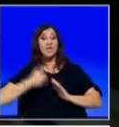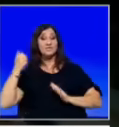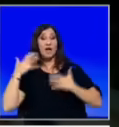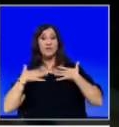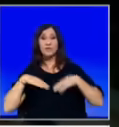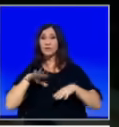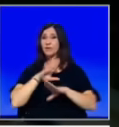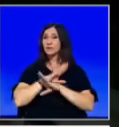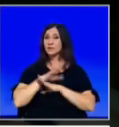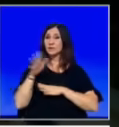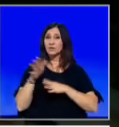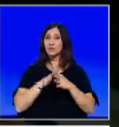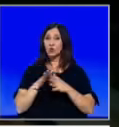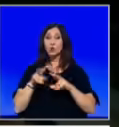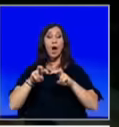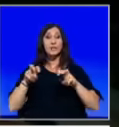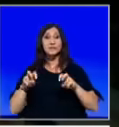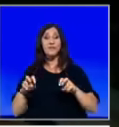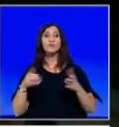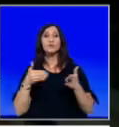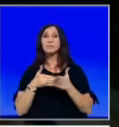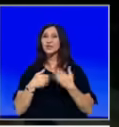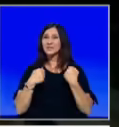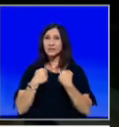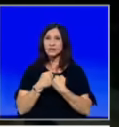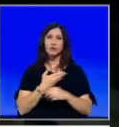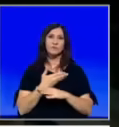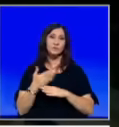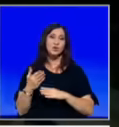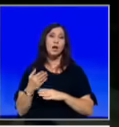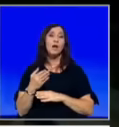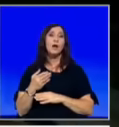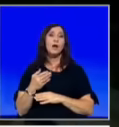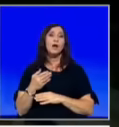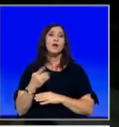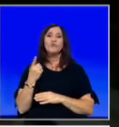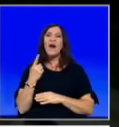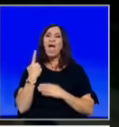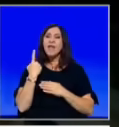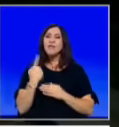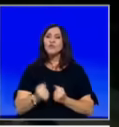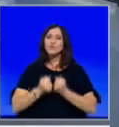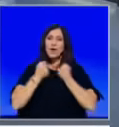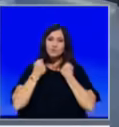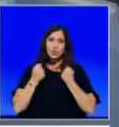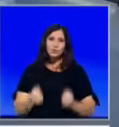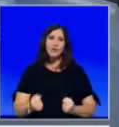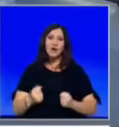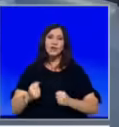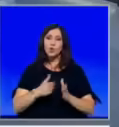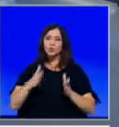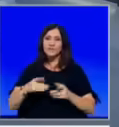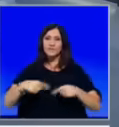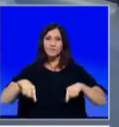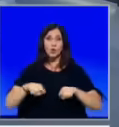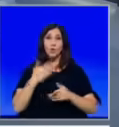телата на загиналите хора. Разследването на причините за катастрофата продължава. Това е един от най-натоварените участъци в района.